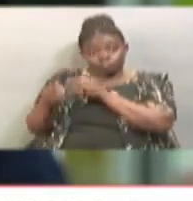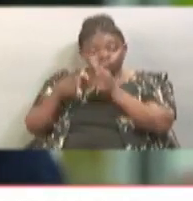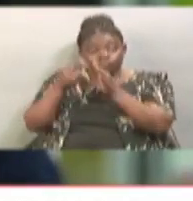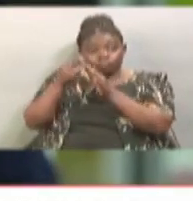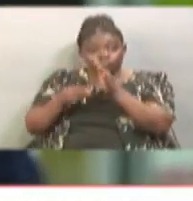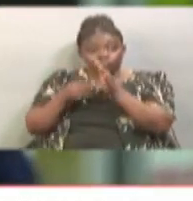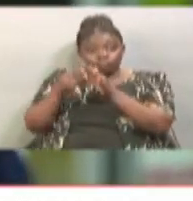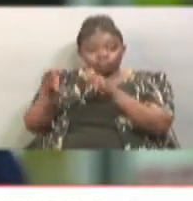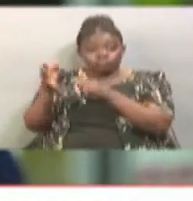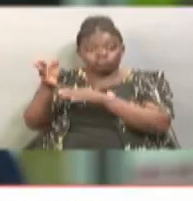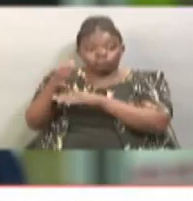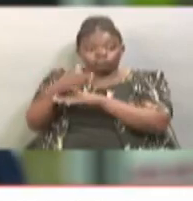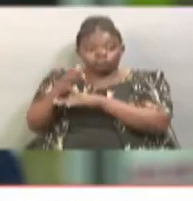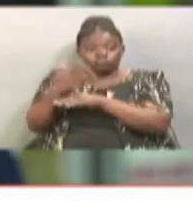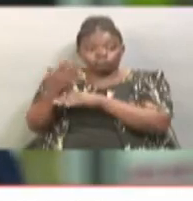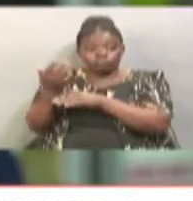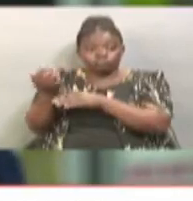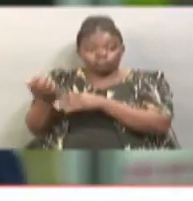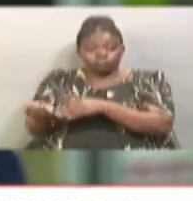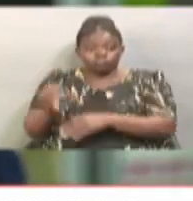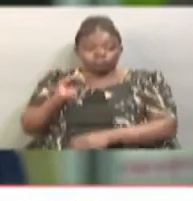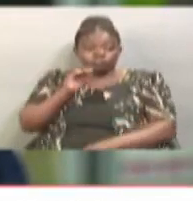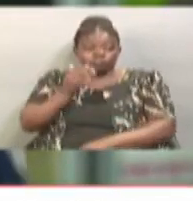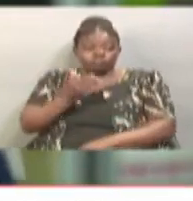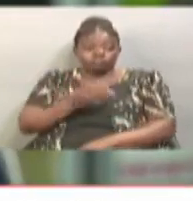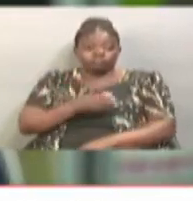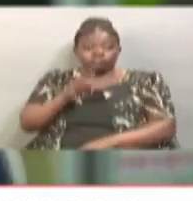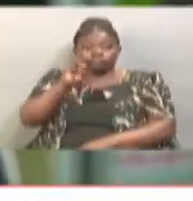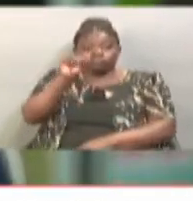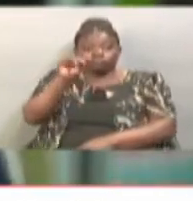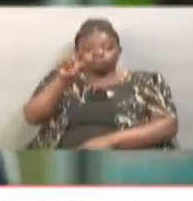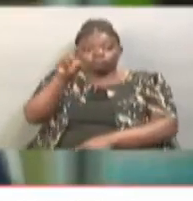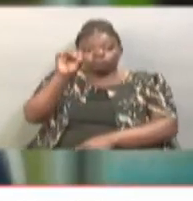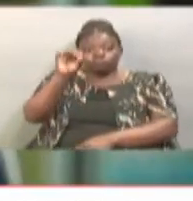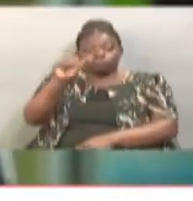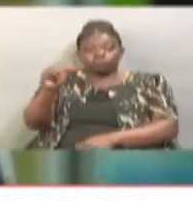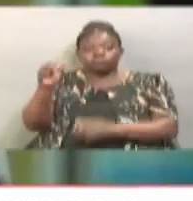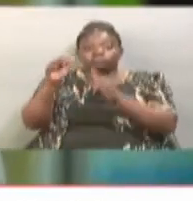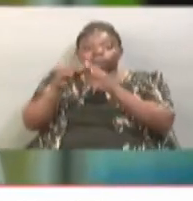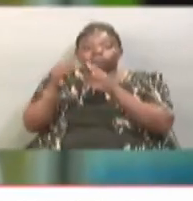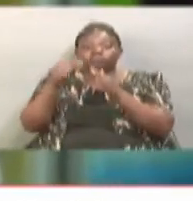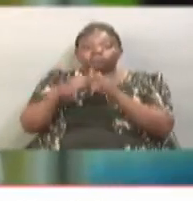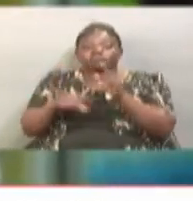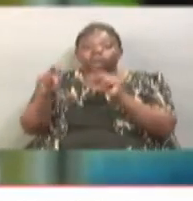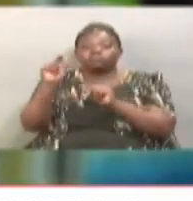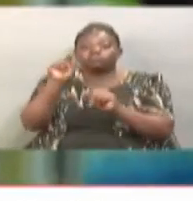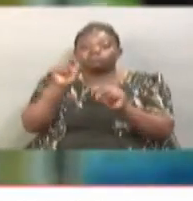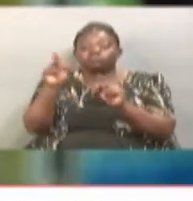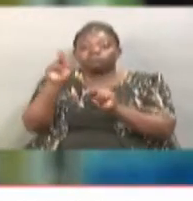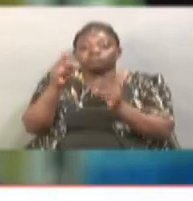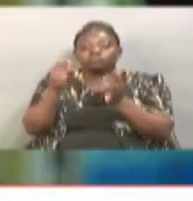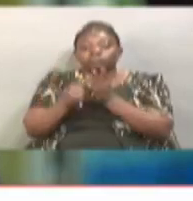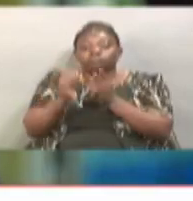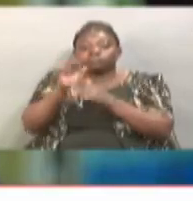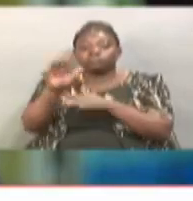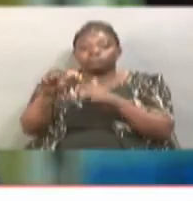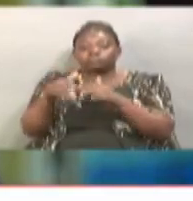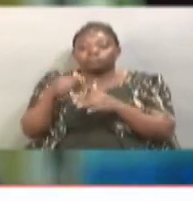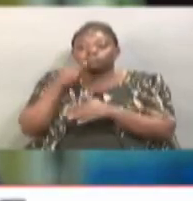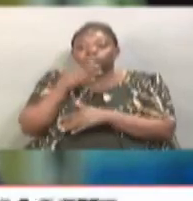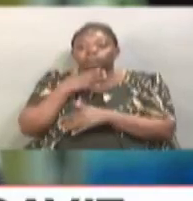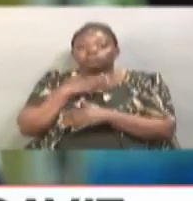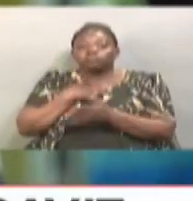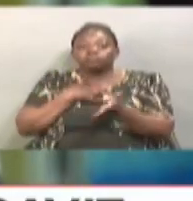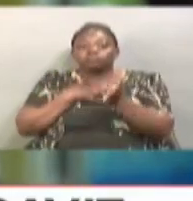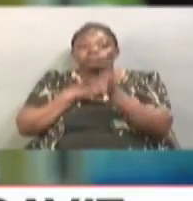oba kaminisita oba minisita oyo yali mukyala ng'ali ku media house emu ng'agamba nti bannayuganda mwenna abandyetaaze